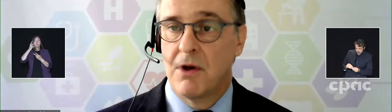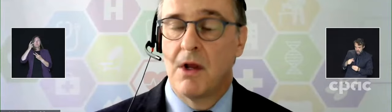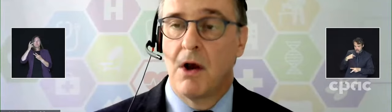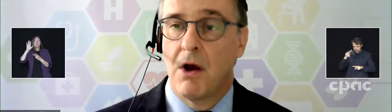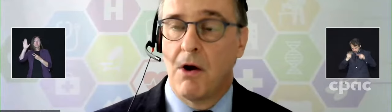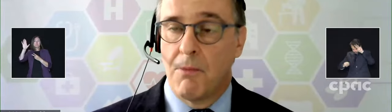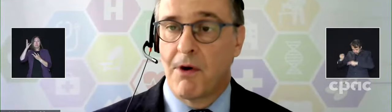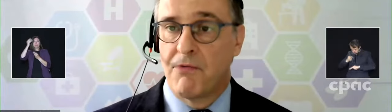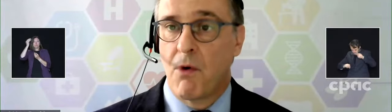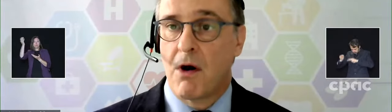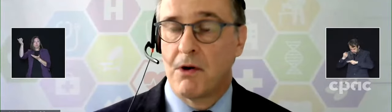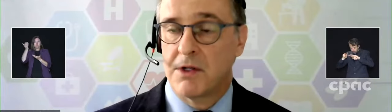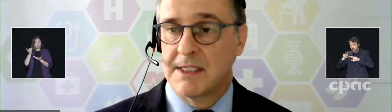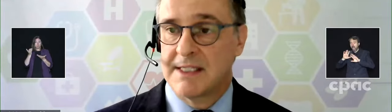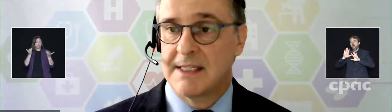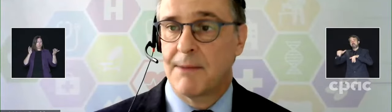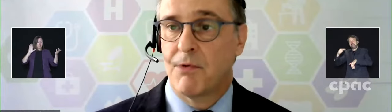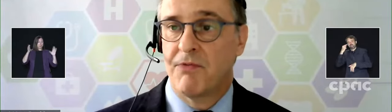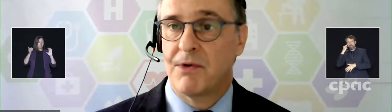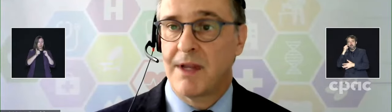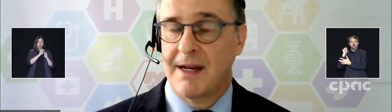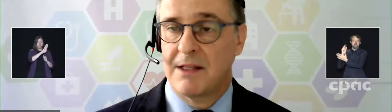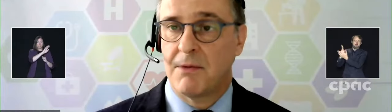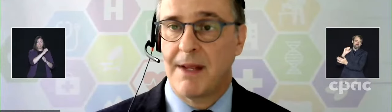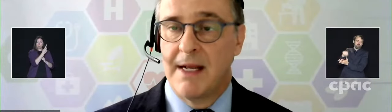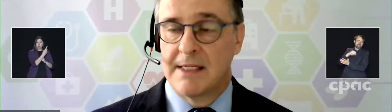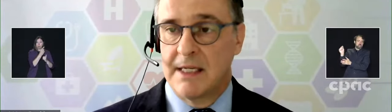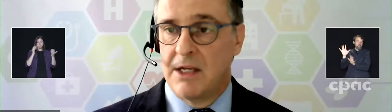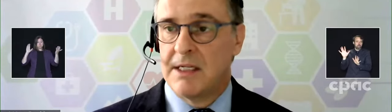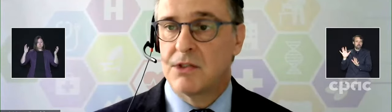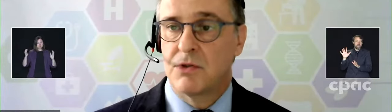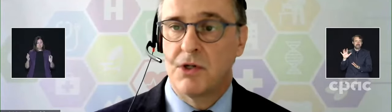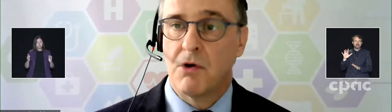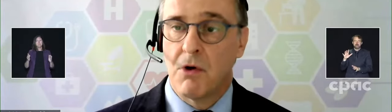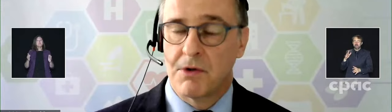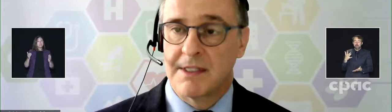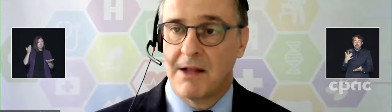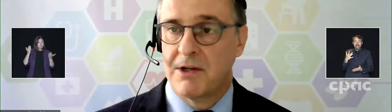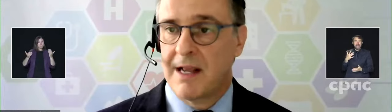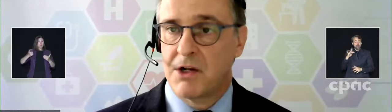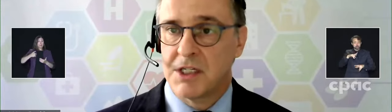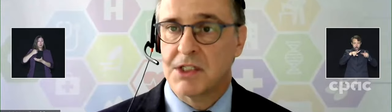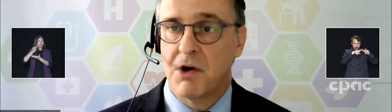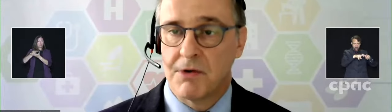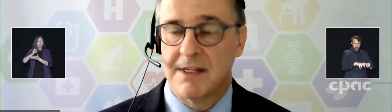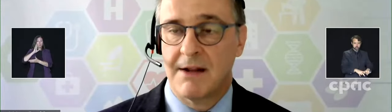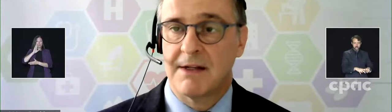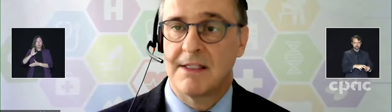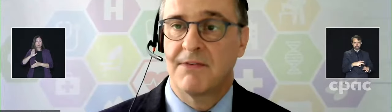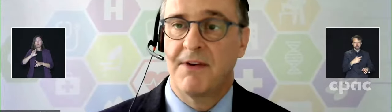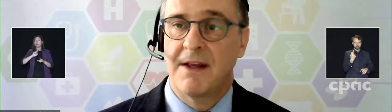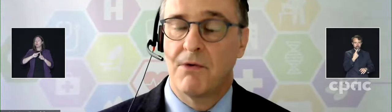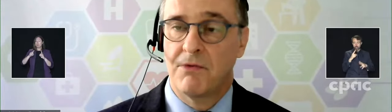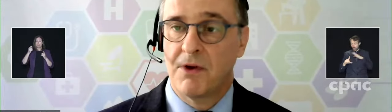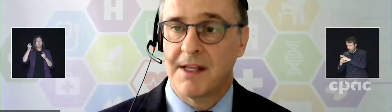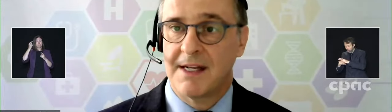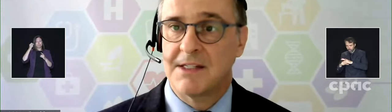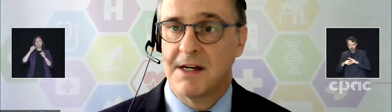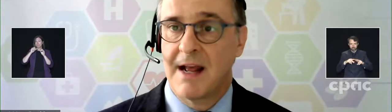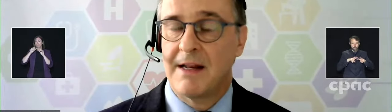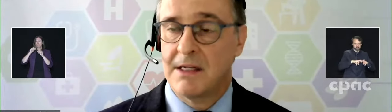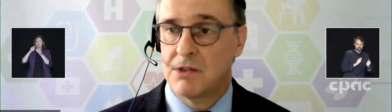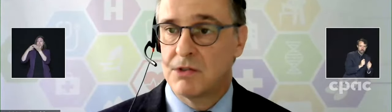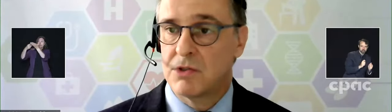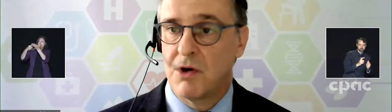on pourra voir si c'est approuvé au Canada. Mais il y a des discussions constantes. Il de la recherche constante qui se fait au niveau international. Il y a des